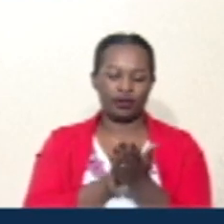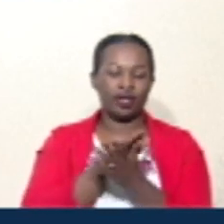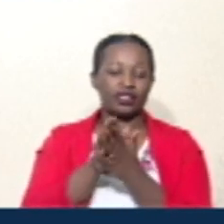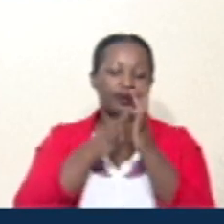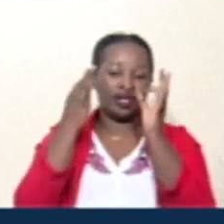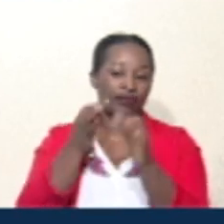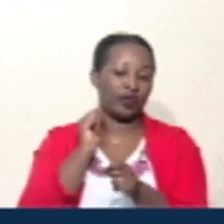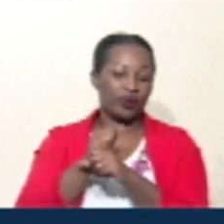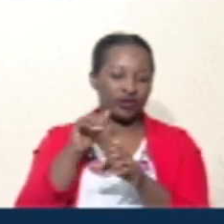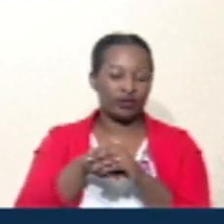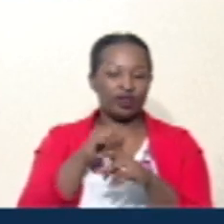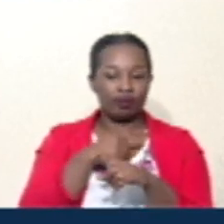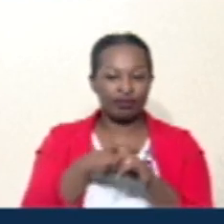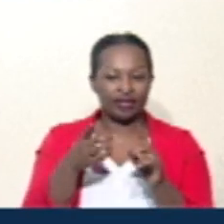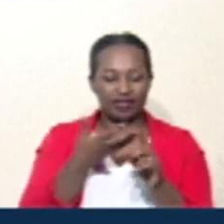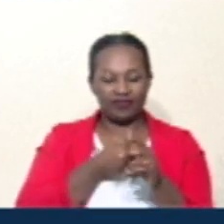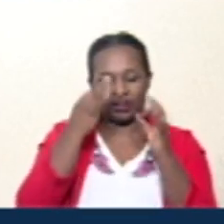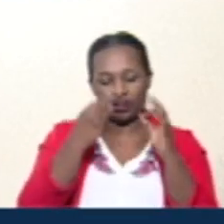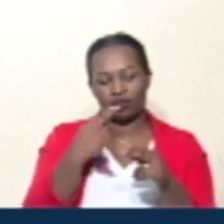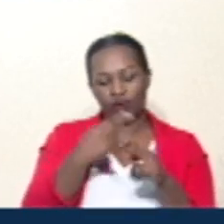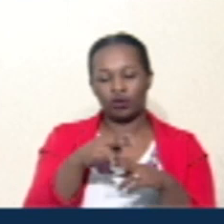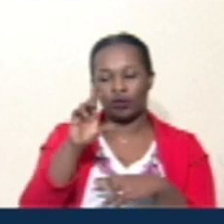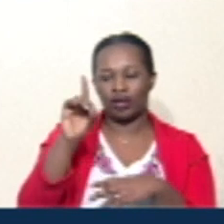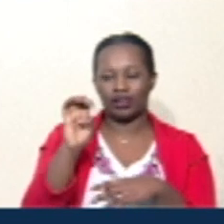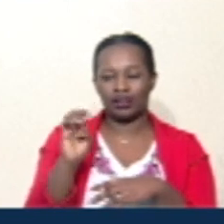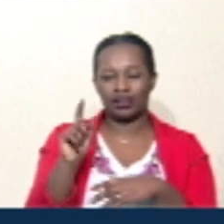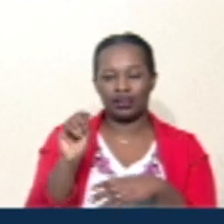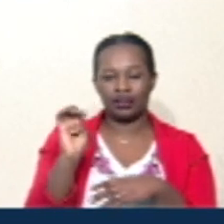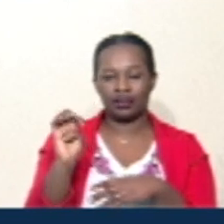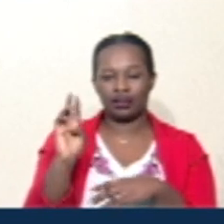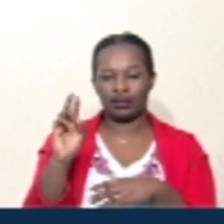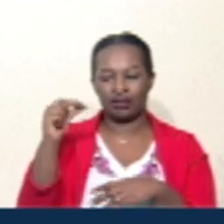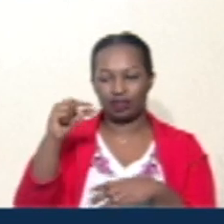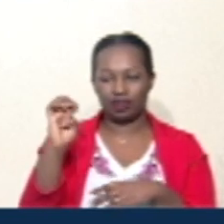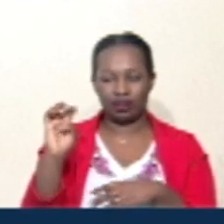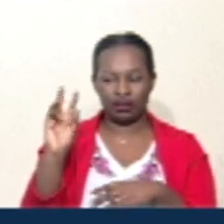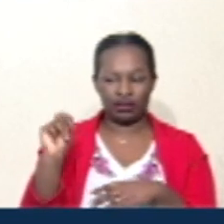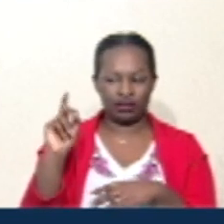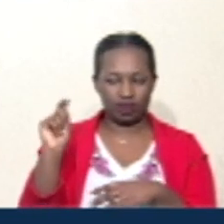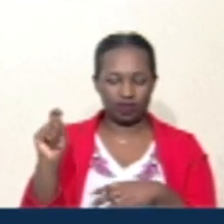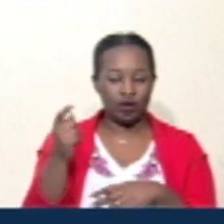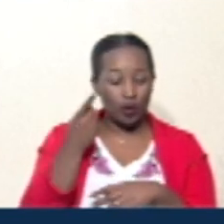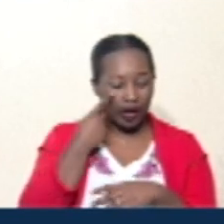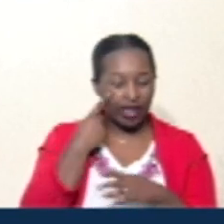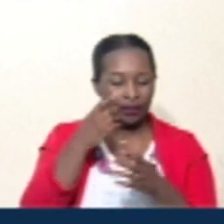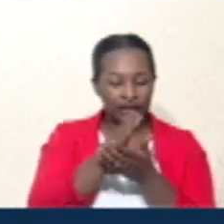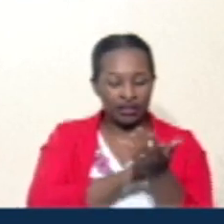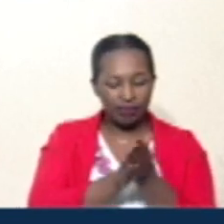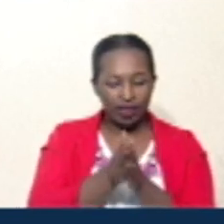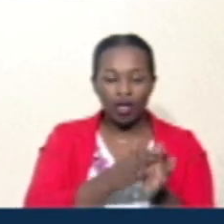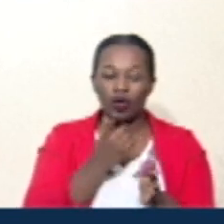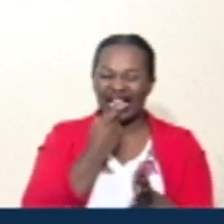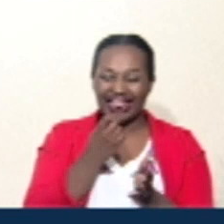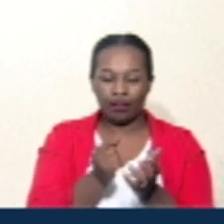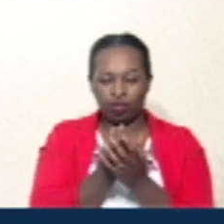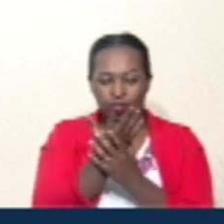ikozemo, ariko igira icyo bita deterija. Hari igihe uzakaraba ukabona ko isabune itagufasheho, nta rufuro ruri kuza,